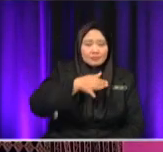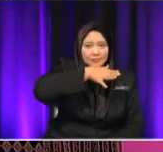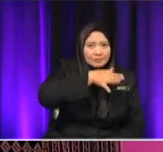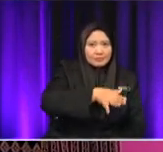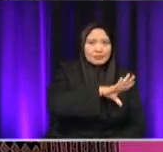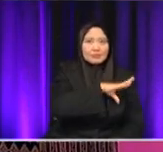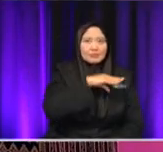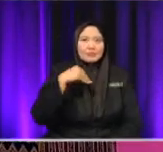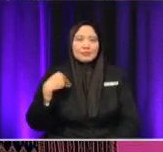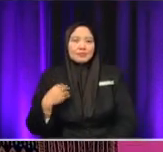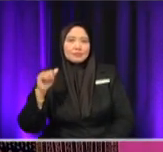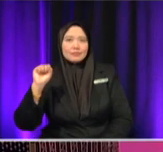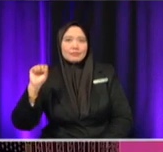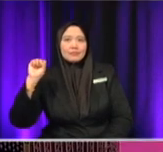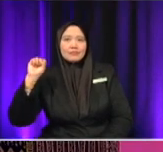menunjukkan